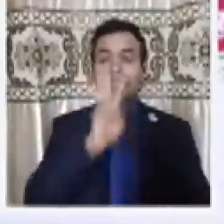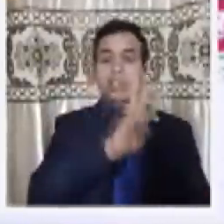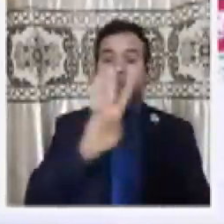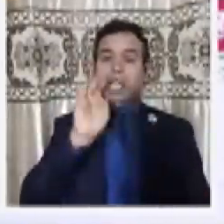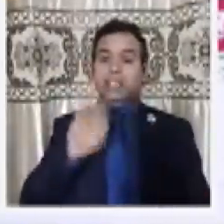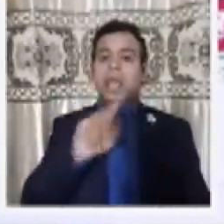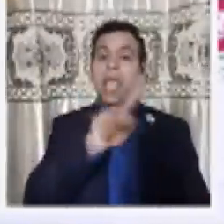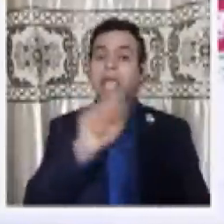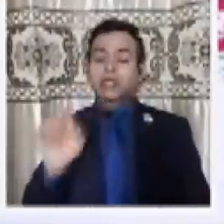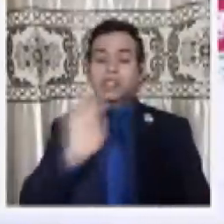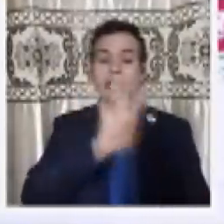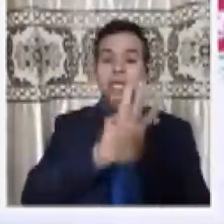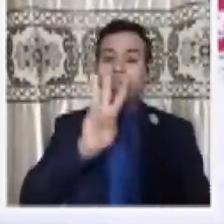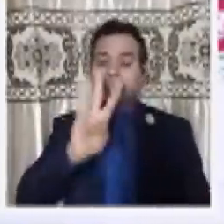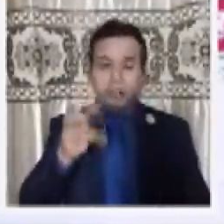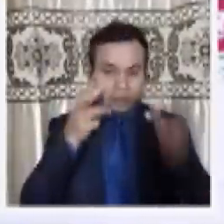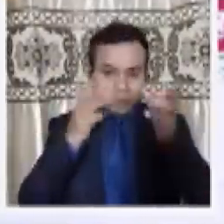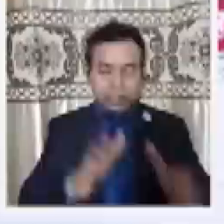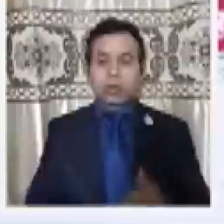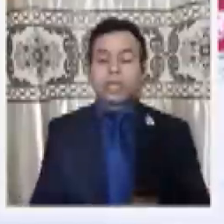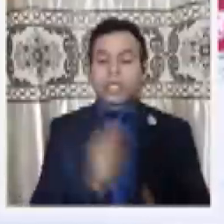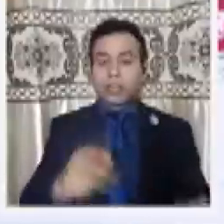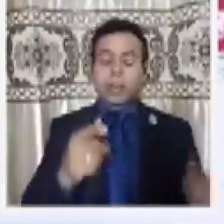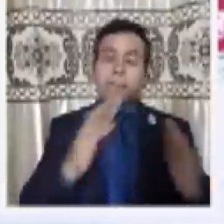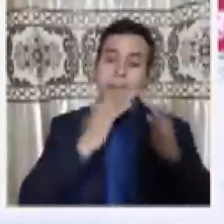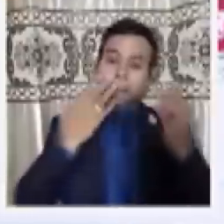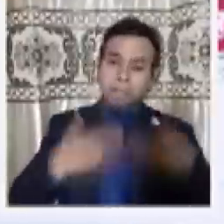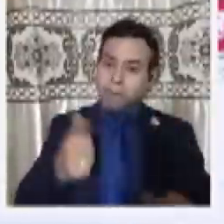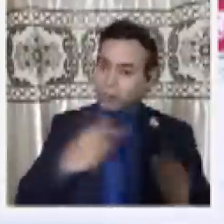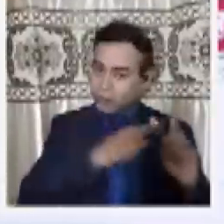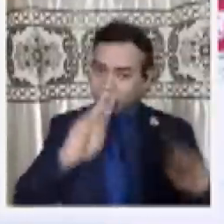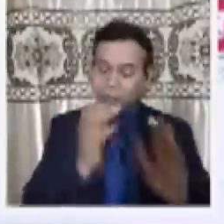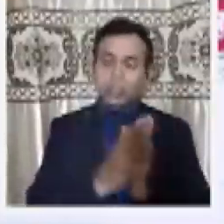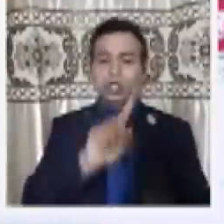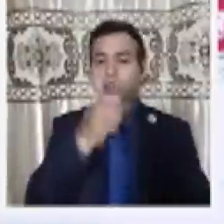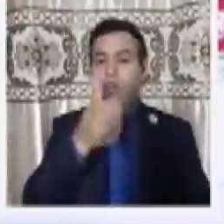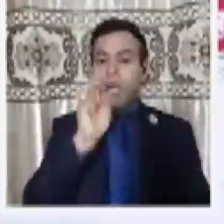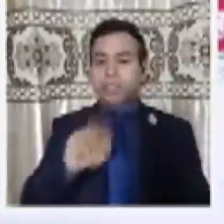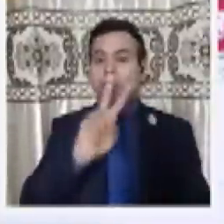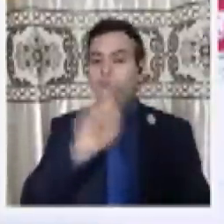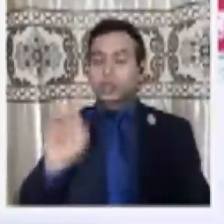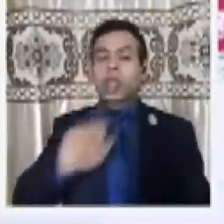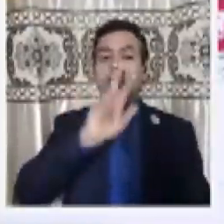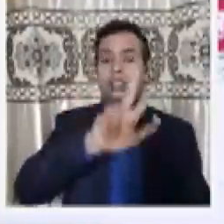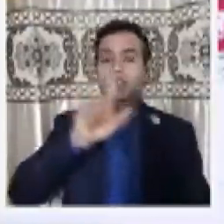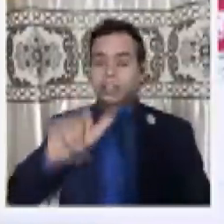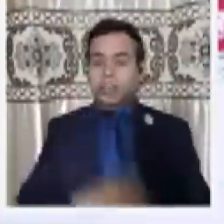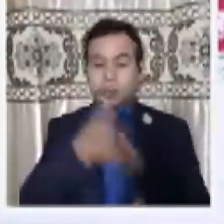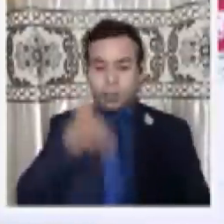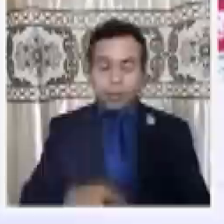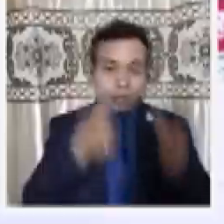পেয়েছেন 809 জন। এ পর্যন্ত আইসোলেশনে 33,143 জন, এ পর্যন্ত আইসোলেশন থেকে ছাড়